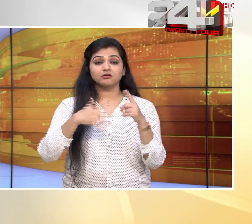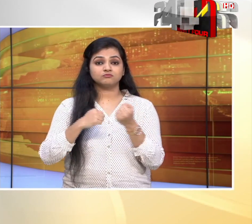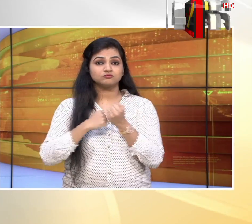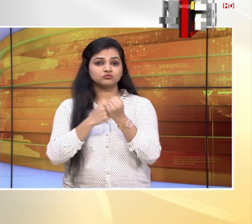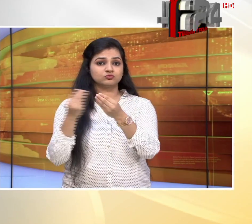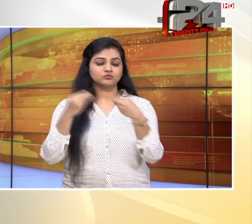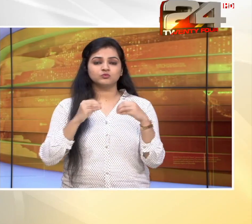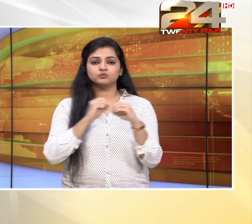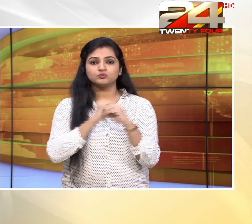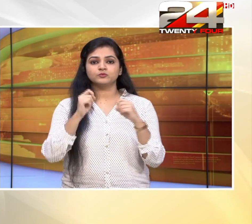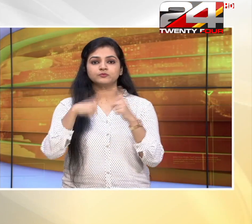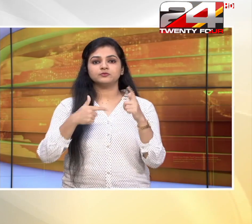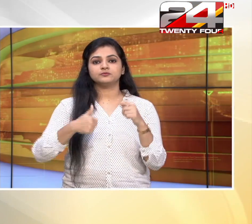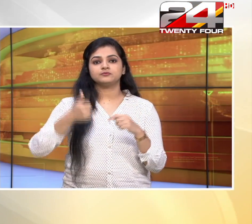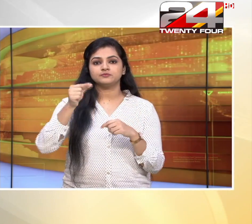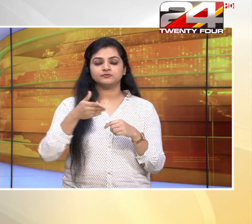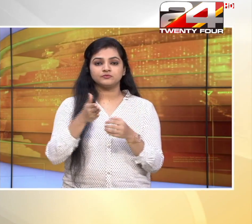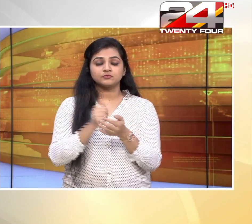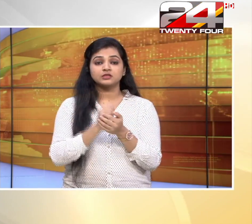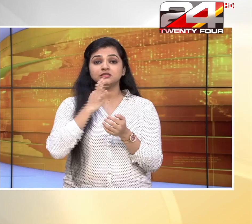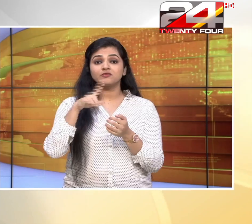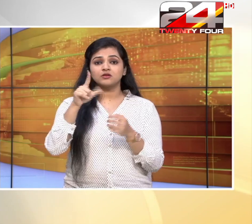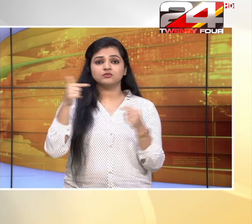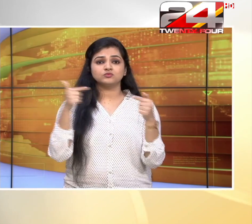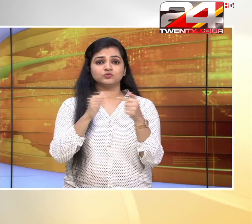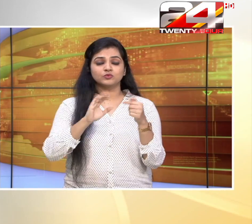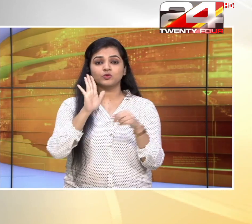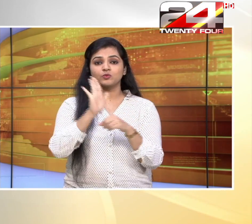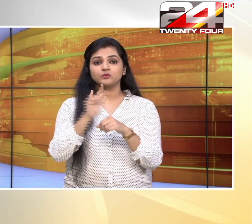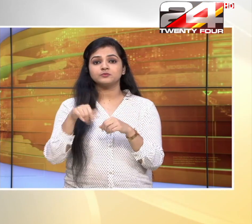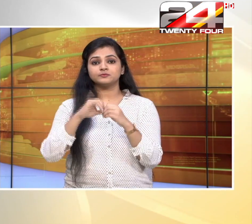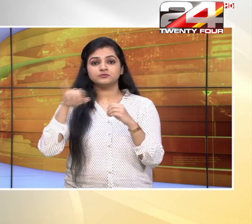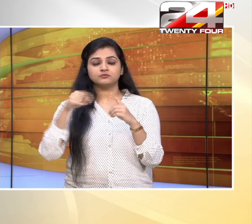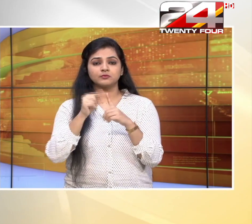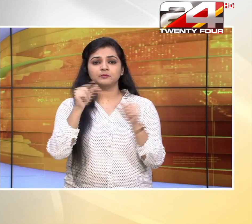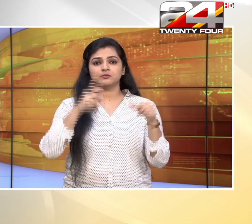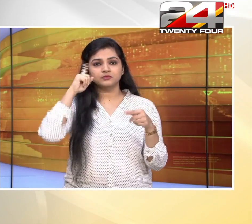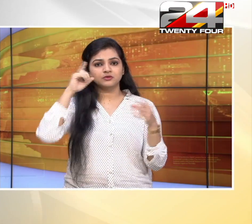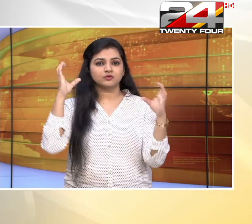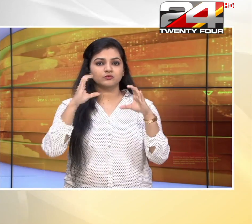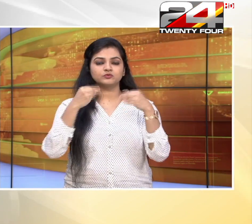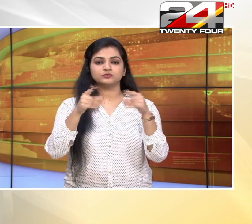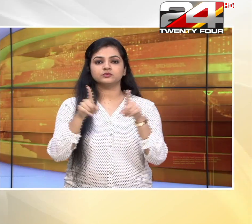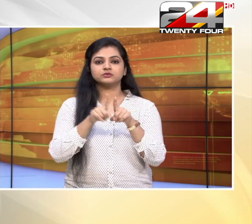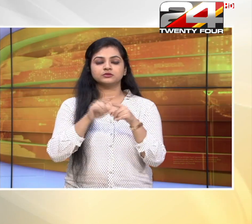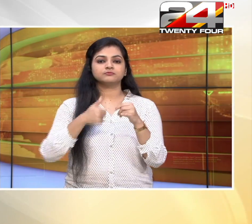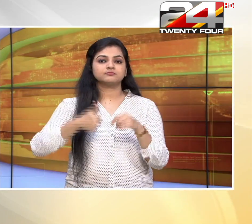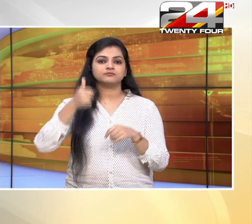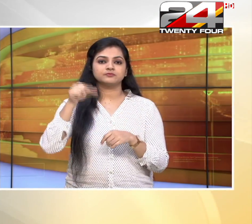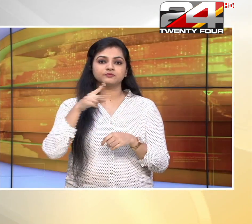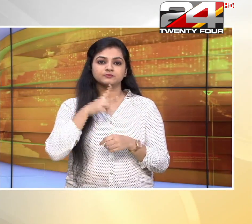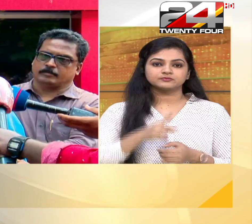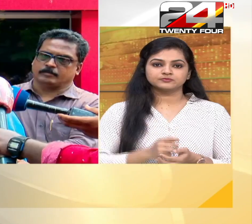പോലും നൽകിയിട്ടില്ല. സിൽവർ ലൈനുമായി ബന്ധമില്ലാത്ത കാര്യങ്ങൾ പറഞ്ഞ് കോൺഗ്രസും ബി ജെ പിയും ജനങ്ങളെ തെറ്റിദ്ധരിപ്പിക്കുന്നുവെന്നും വി ശിവൻകുട്ടി പറഞ്ഞു.